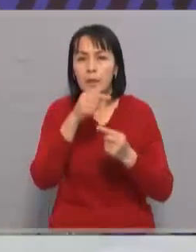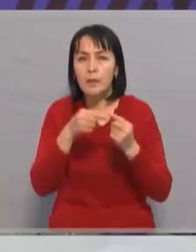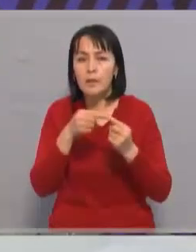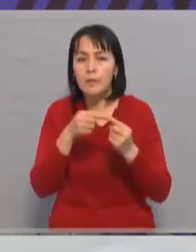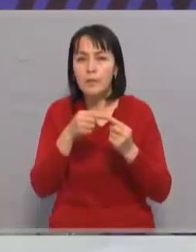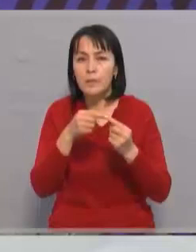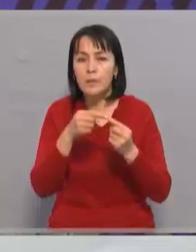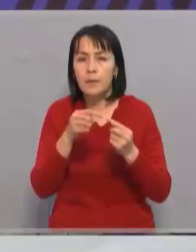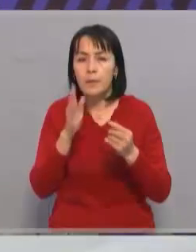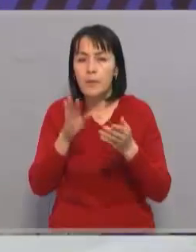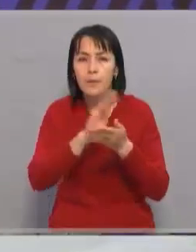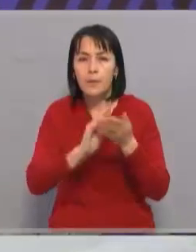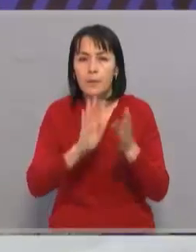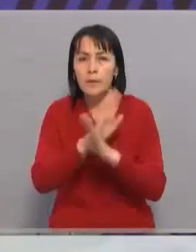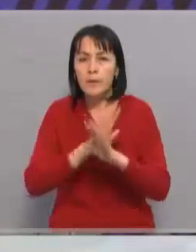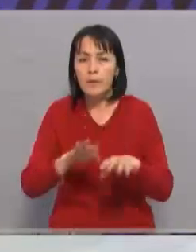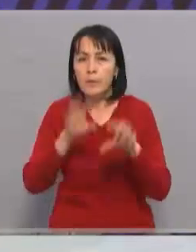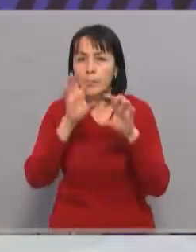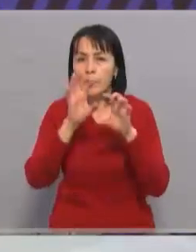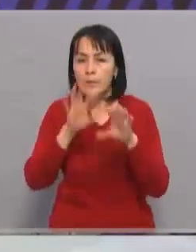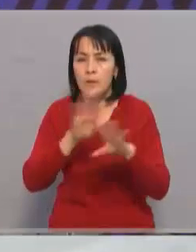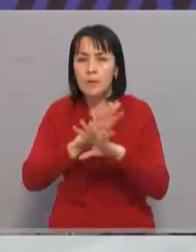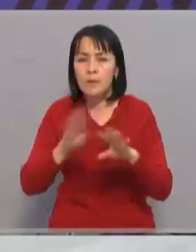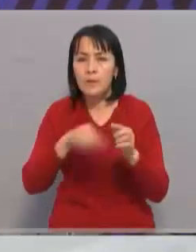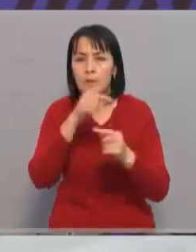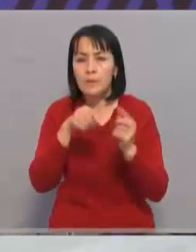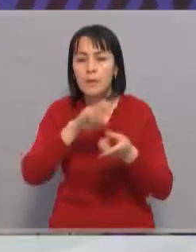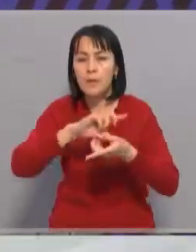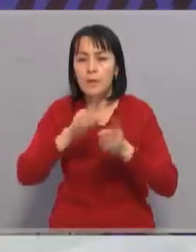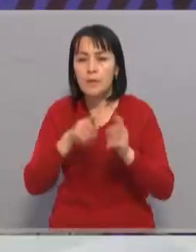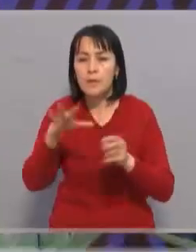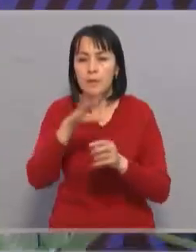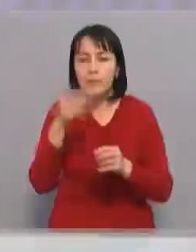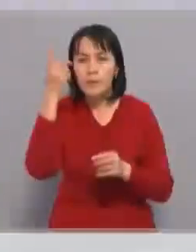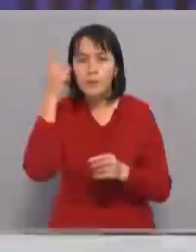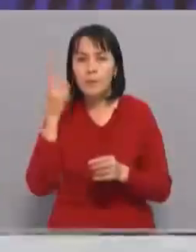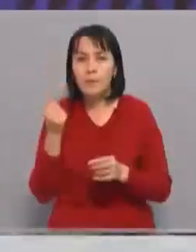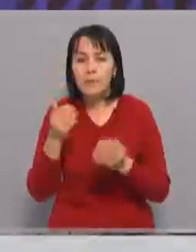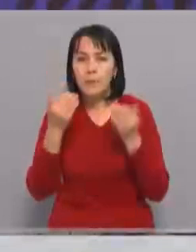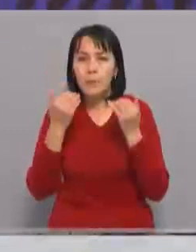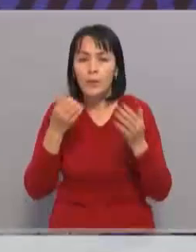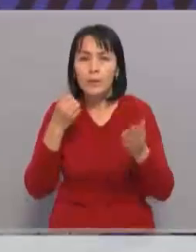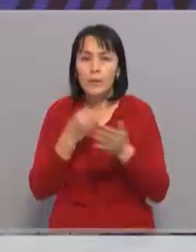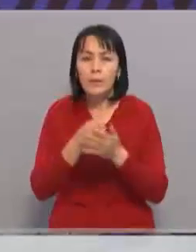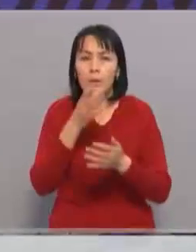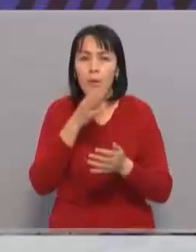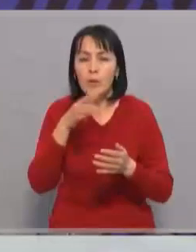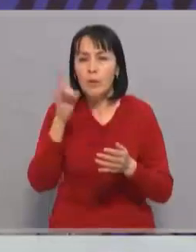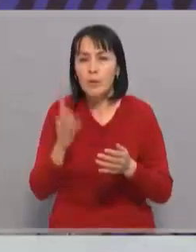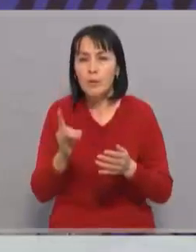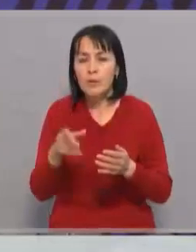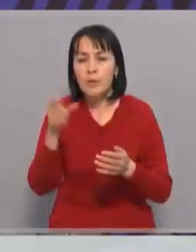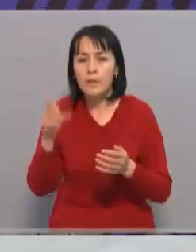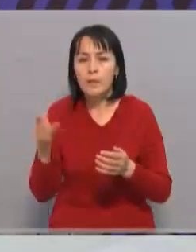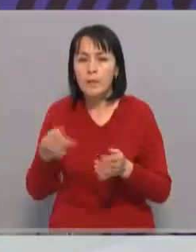тіркелмей, былайша айтқан кезде заңсыз кәсіпкерлікпен айналысып жүрген баршамызға белгілі. Бұған дейінгі кезеңге бұл такси